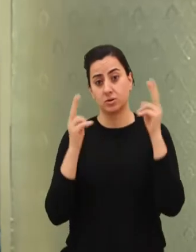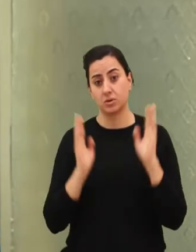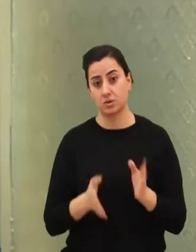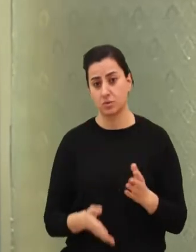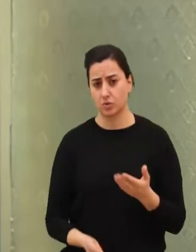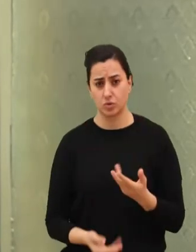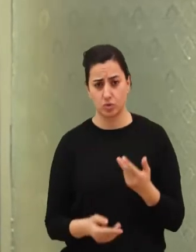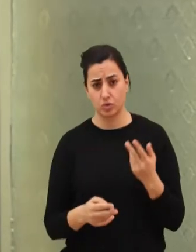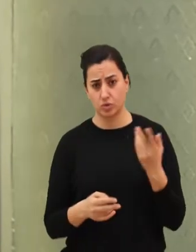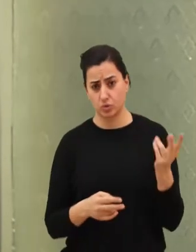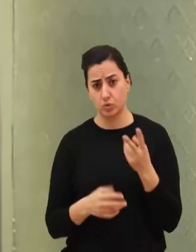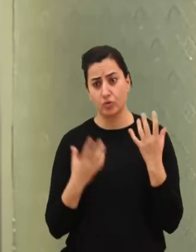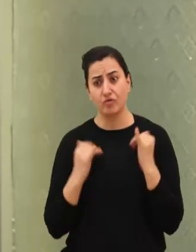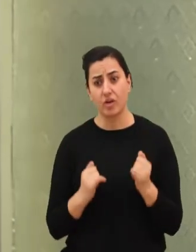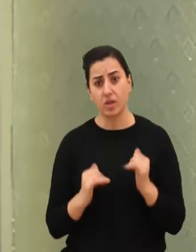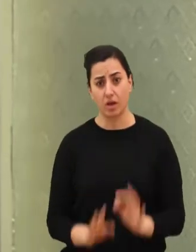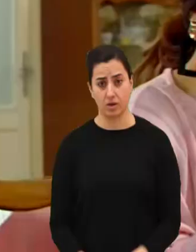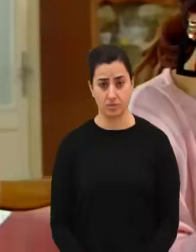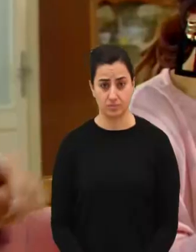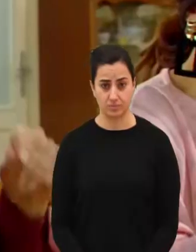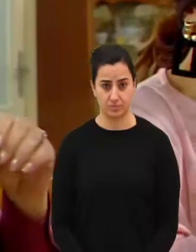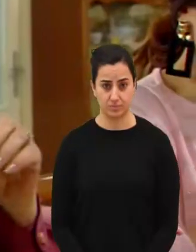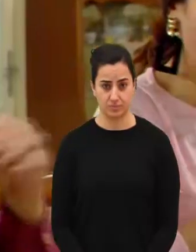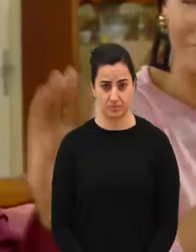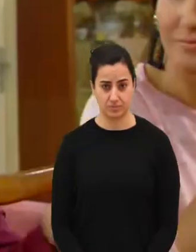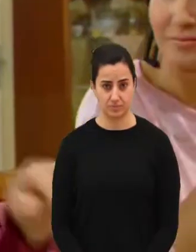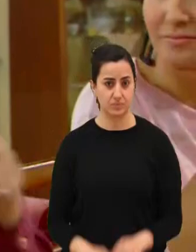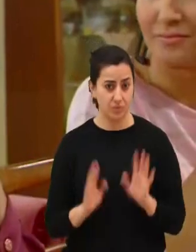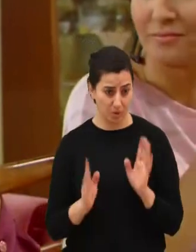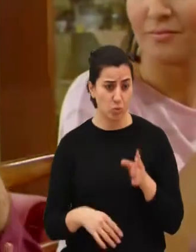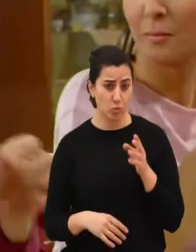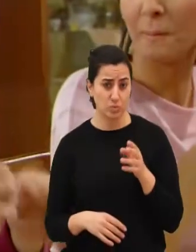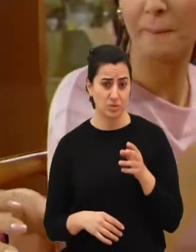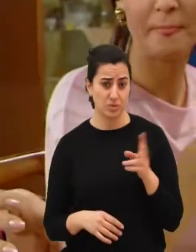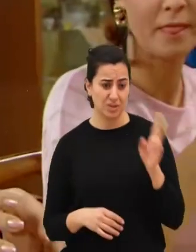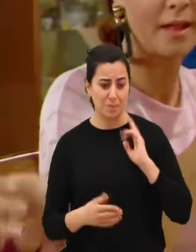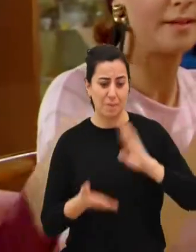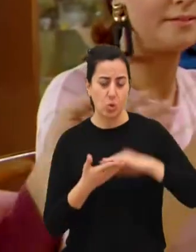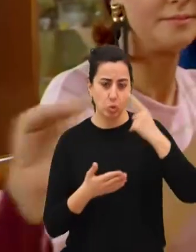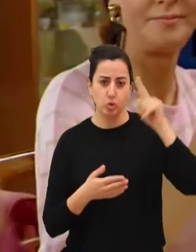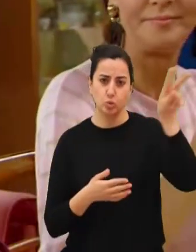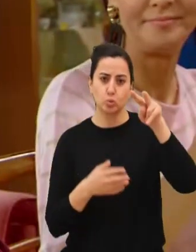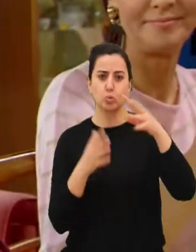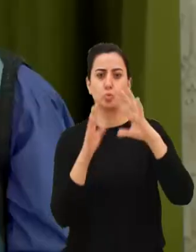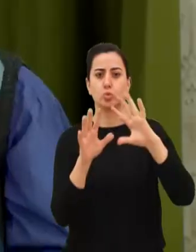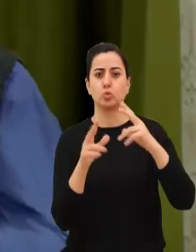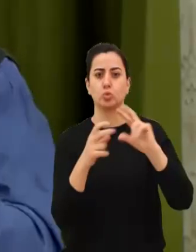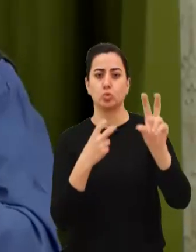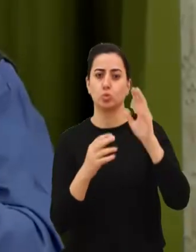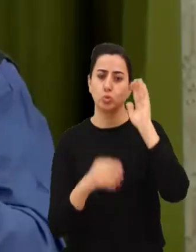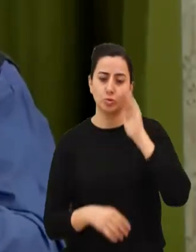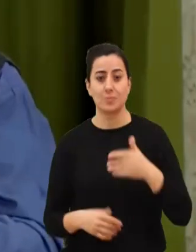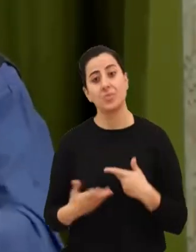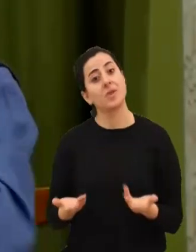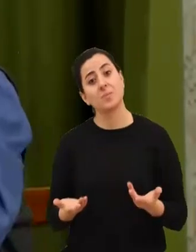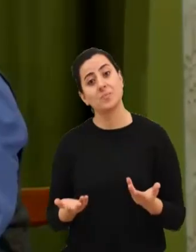Ama komik yani kavga ettiler, çok fena ettiler yani. Ay görüyor musun? Bizi barıştıracaklar diye kendi araları bozulmuş. Ne yapalım